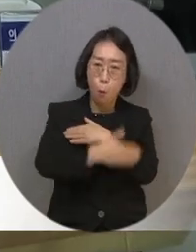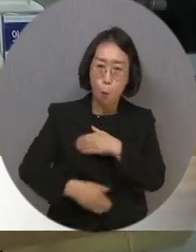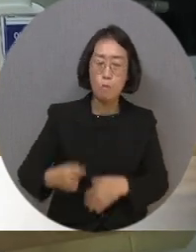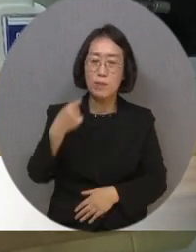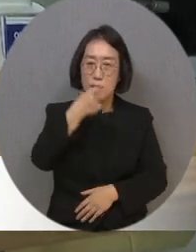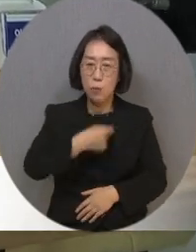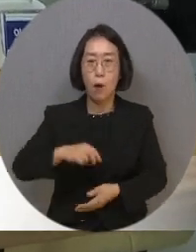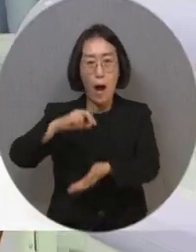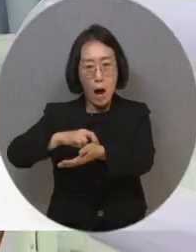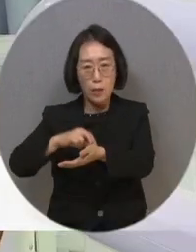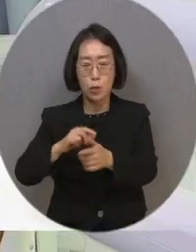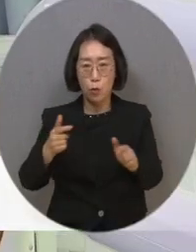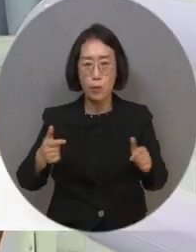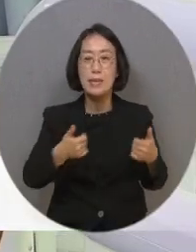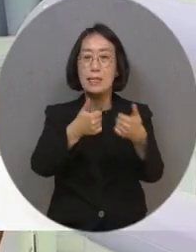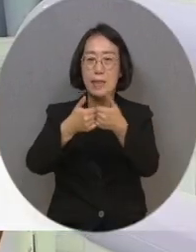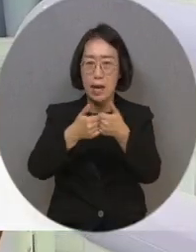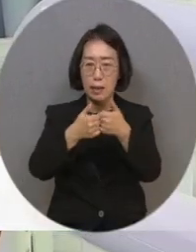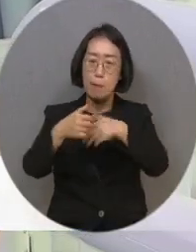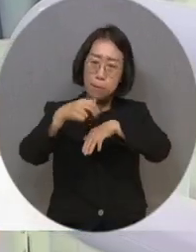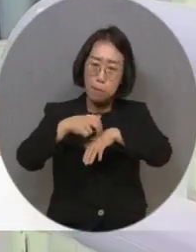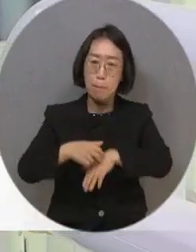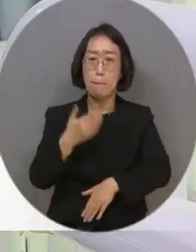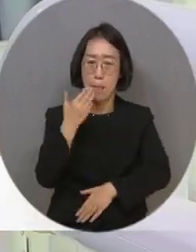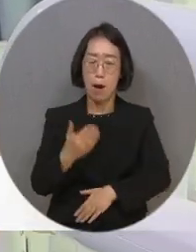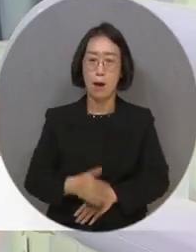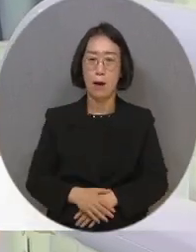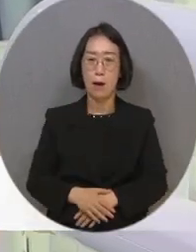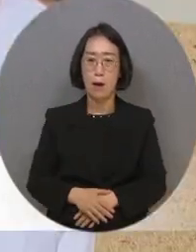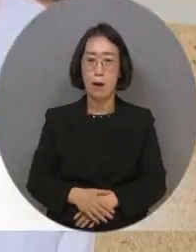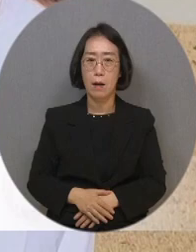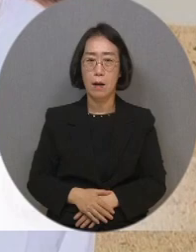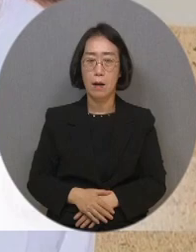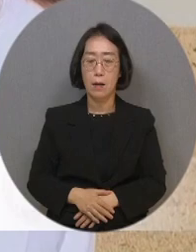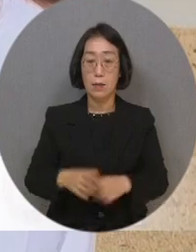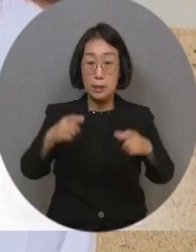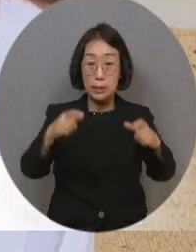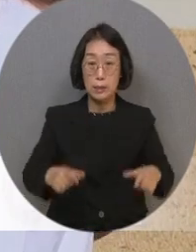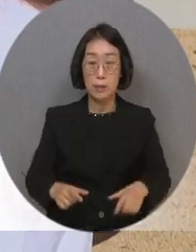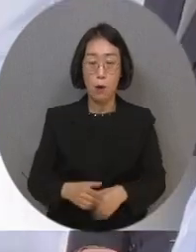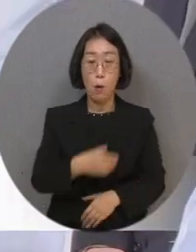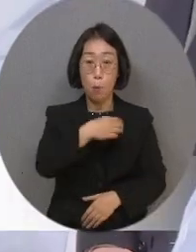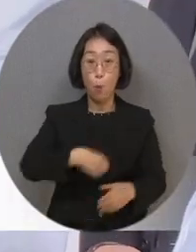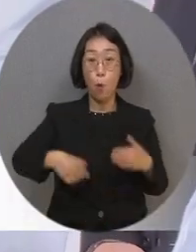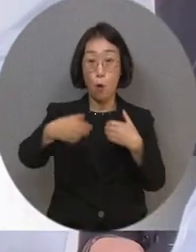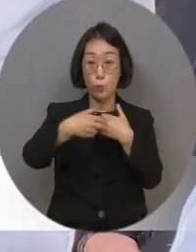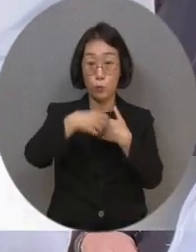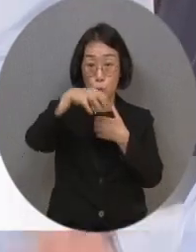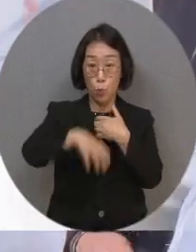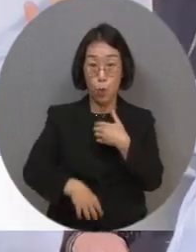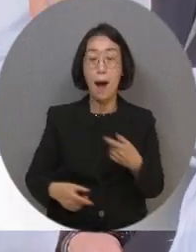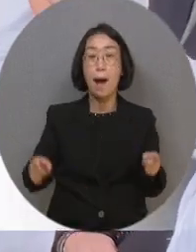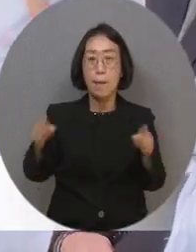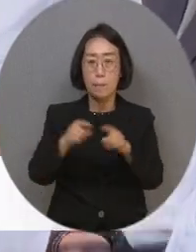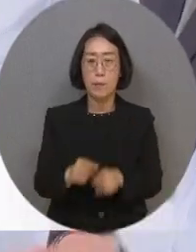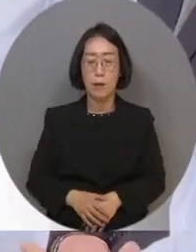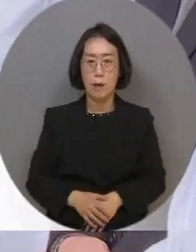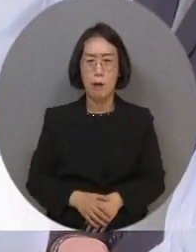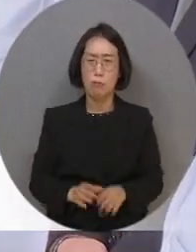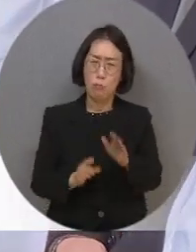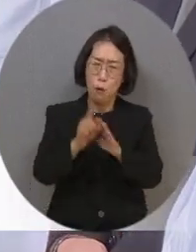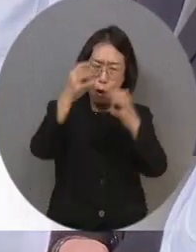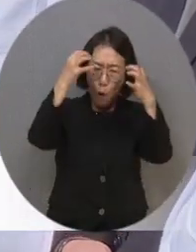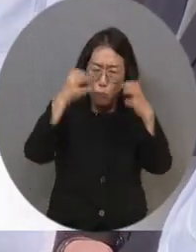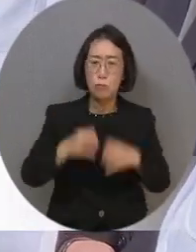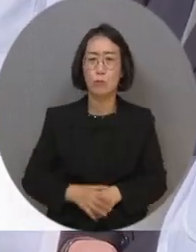한입과 진료와 의료 상담이 가능합니다 지역 보건소와 협력해 폭염 독감 예방 등